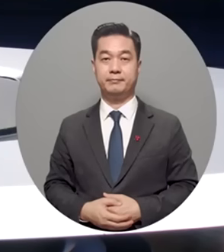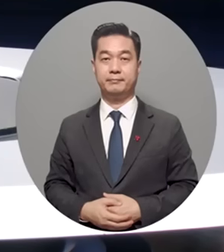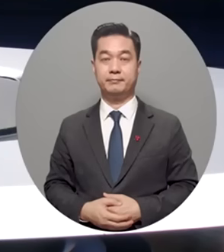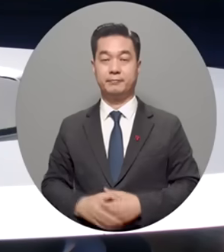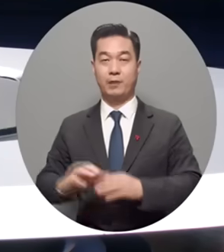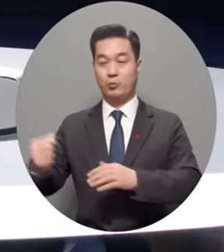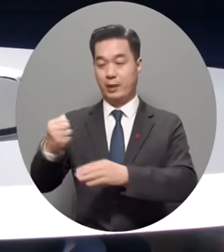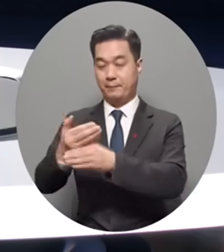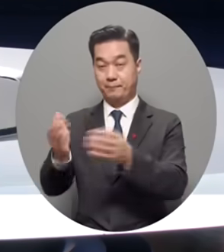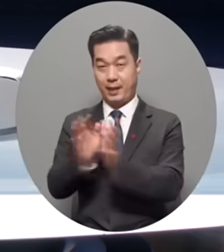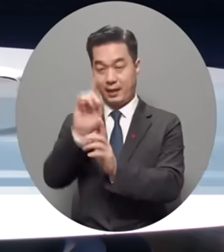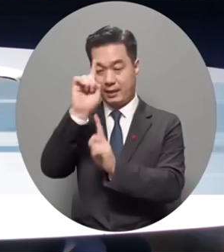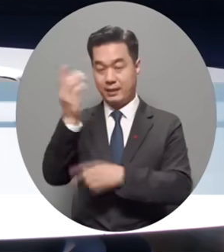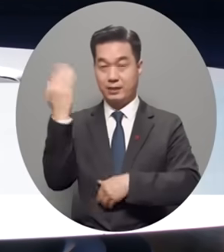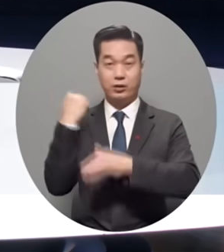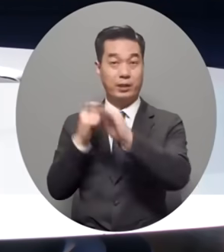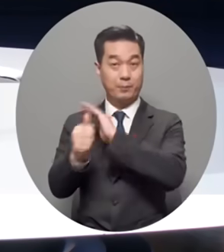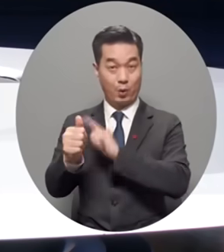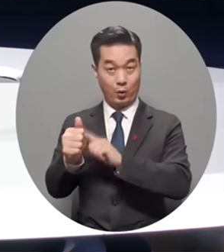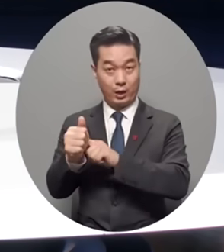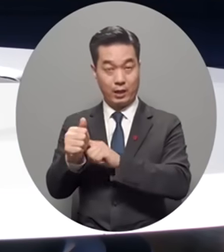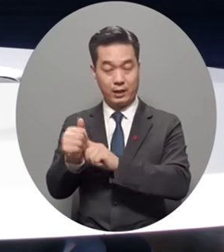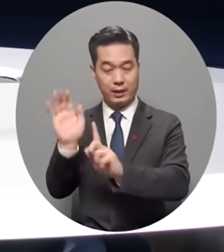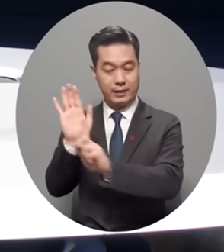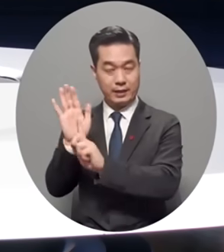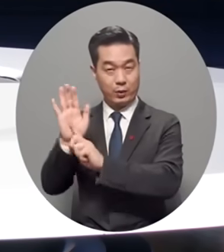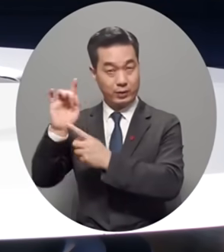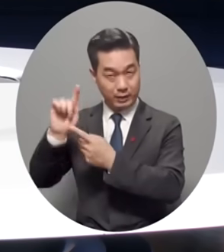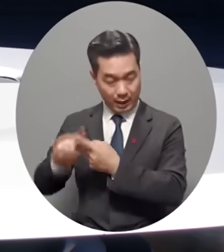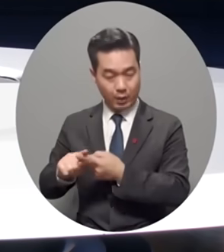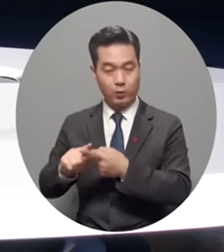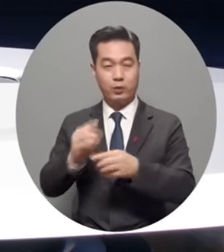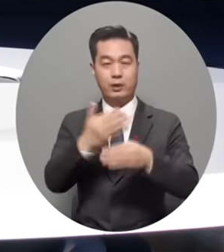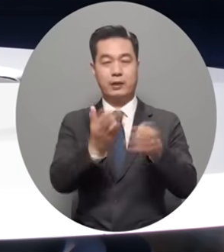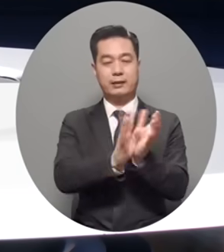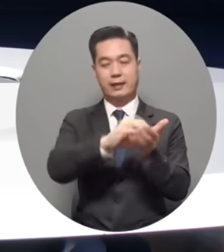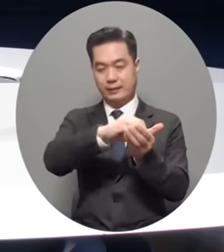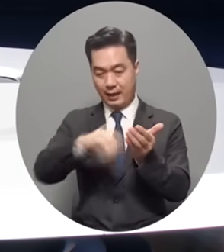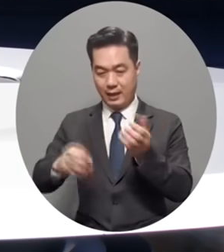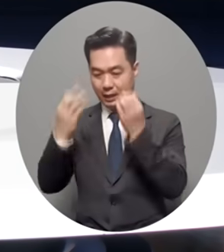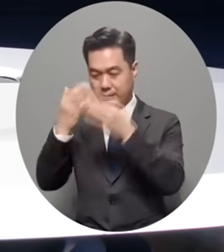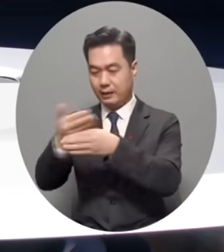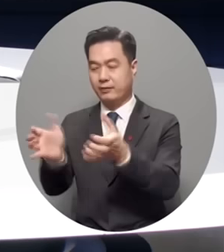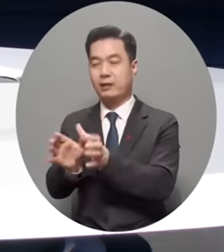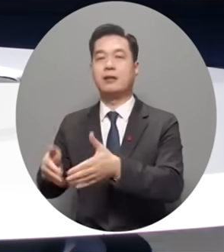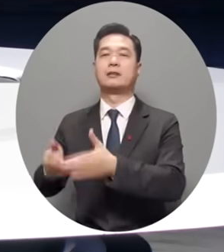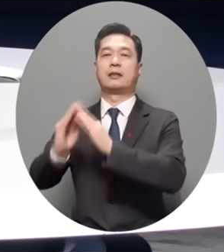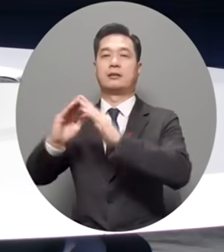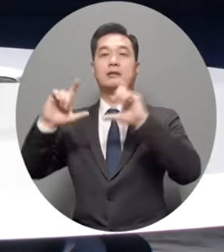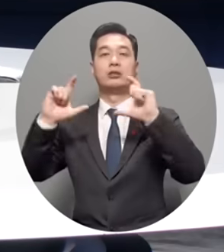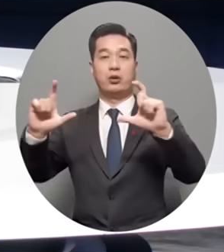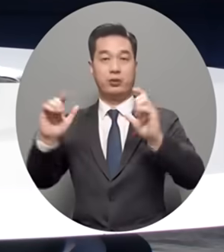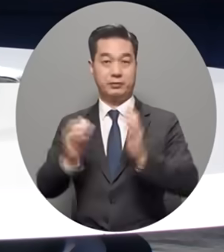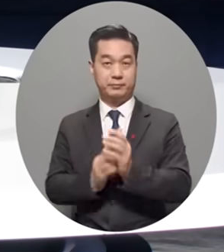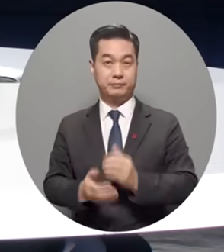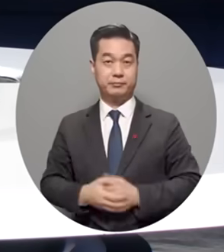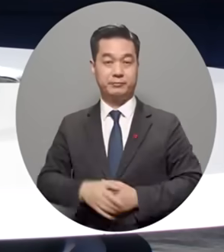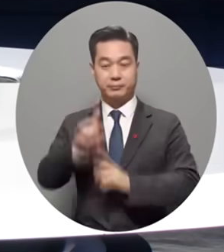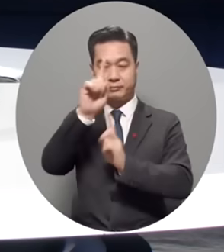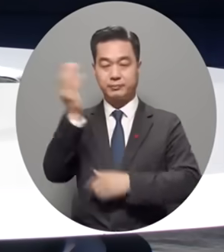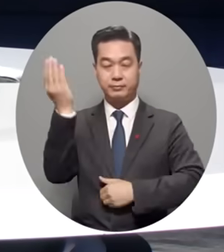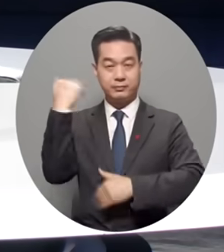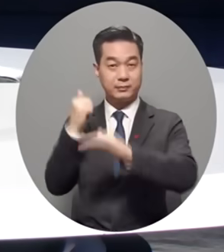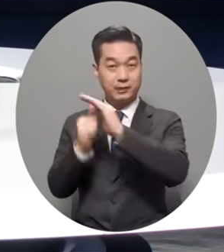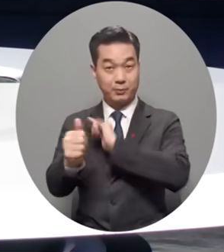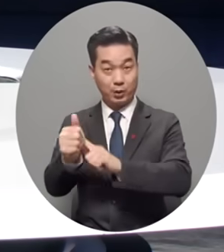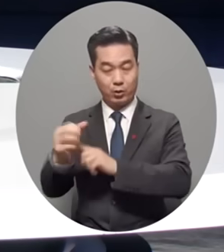국민의힘 이준석 전 대표가 예고했던 대로 오늘 탈당과 함께 신당 창당을 공식 선언했습니다. 이 전 대표는